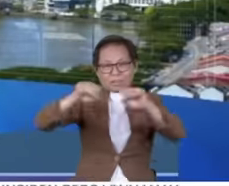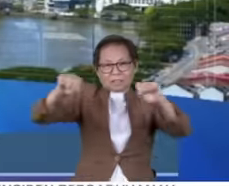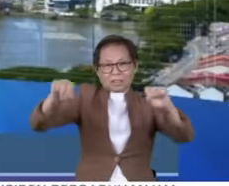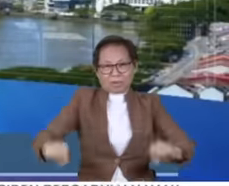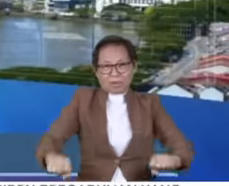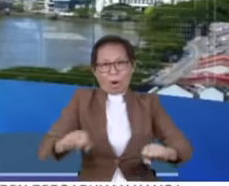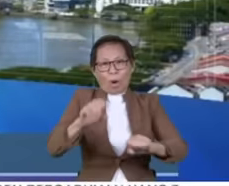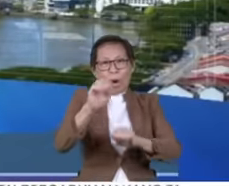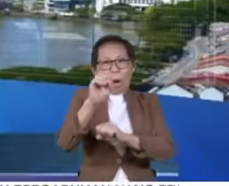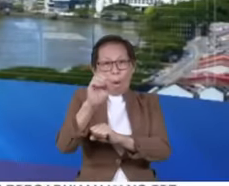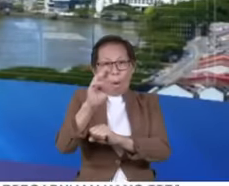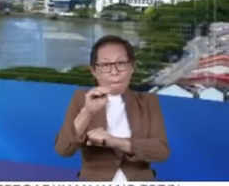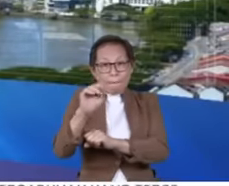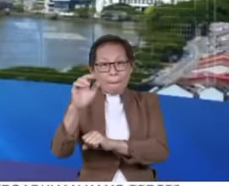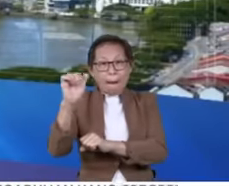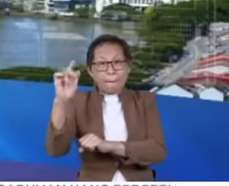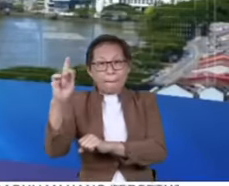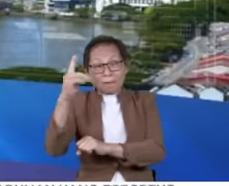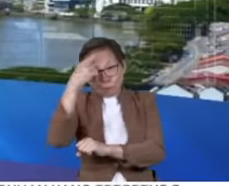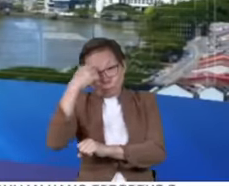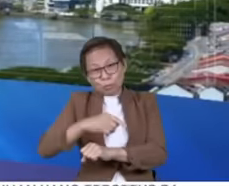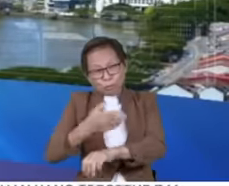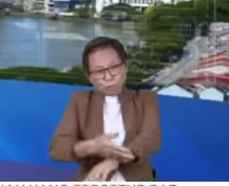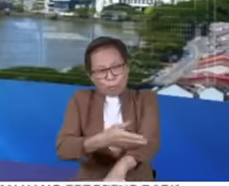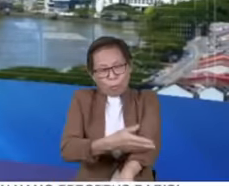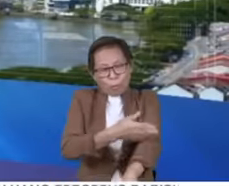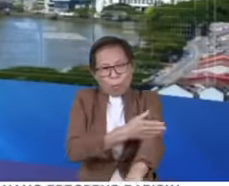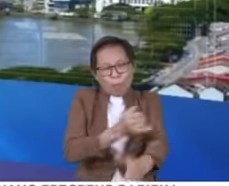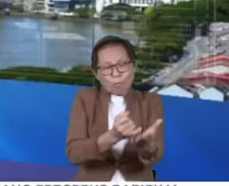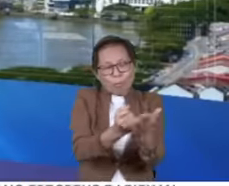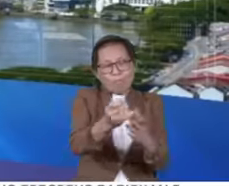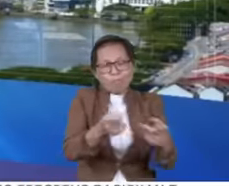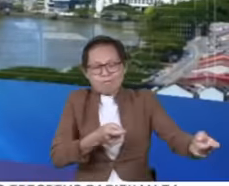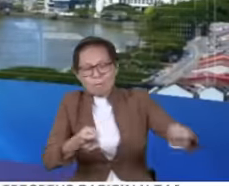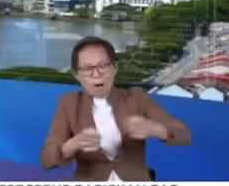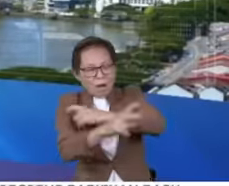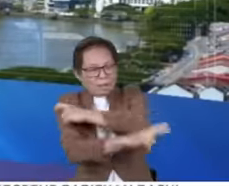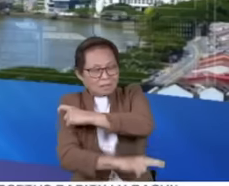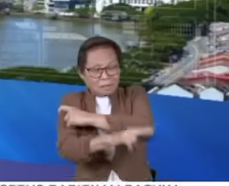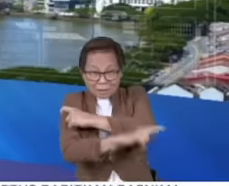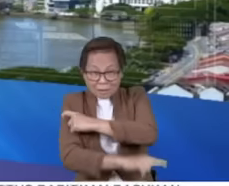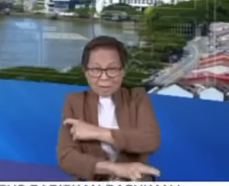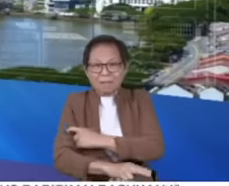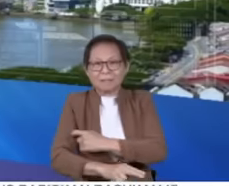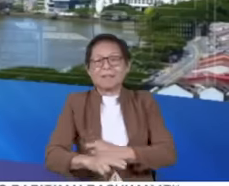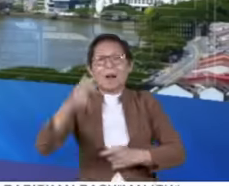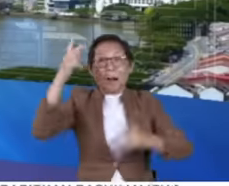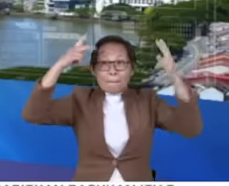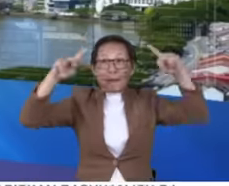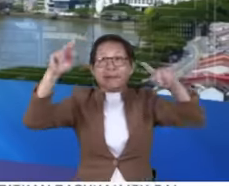men sebagai salah satu usaha meningkatkan integrity pentabiran negeri menurut